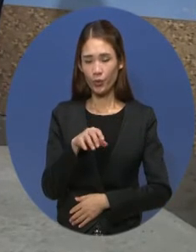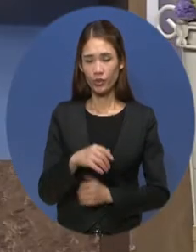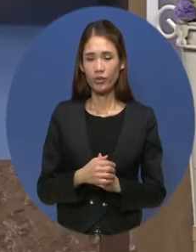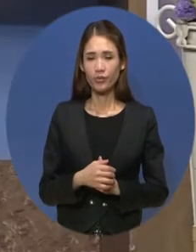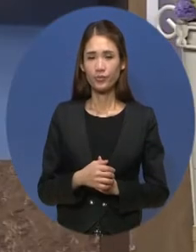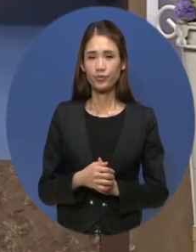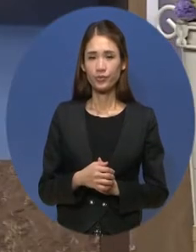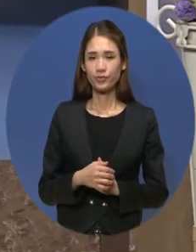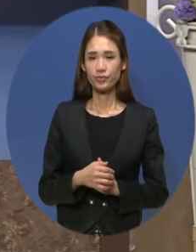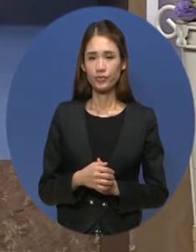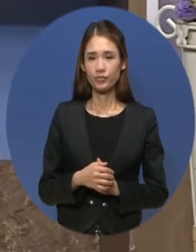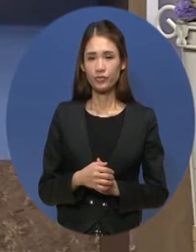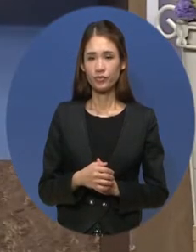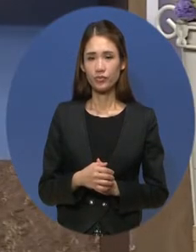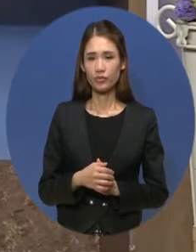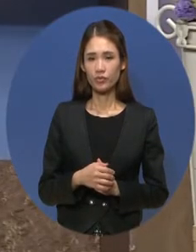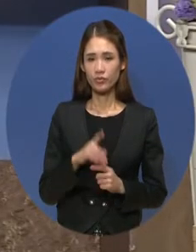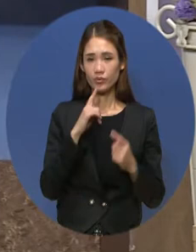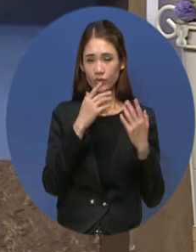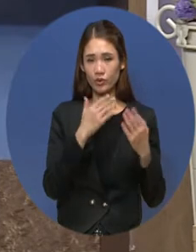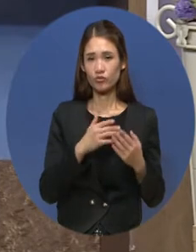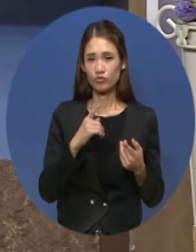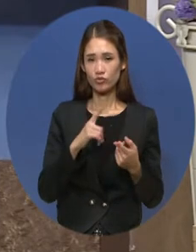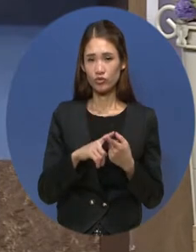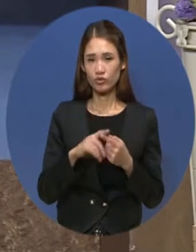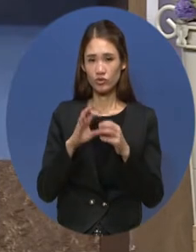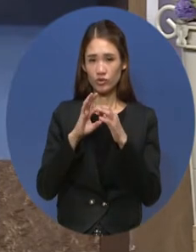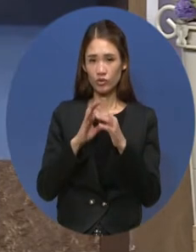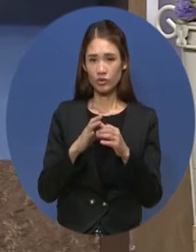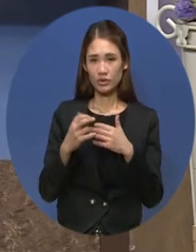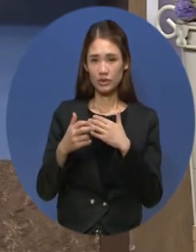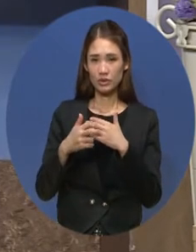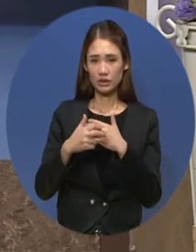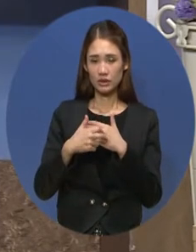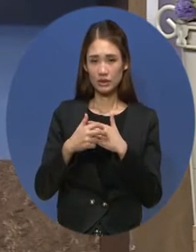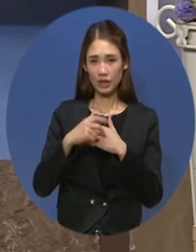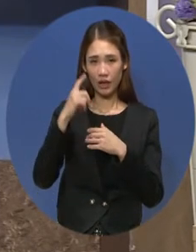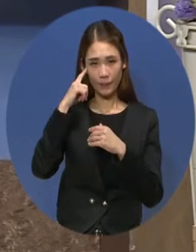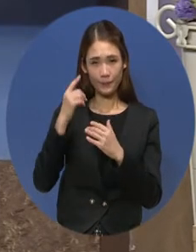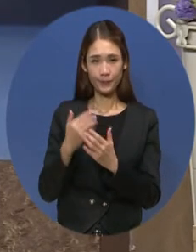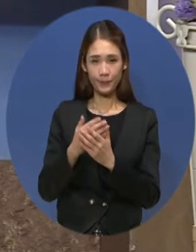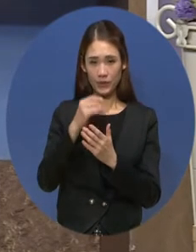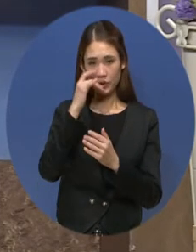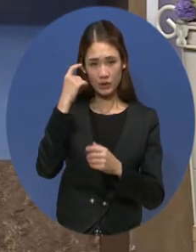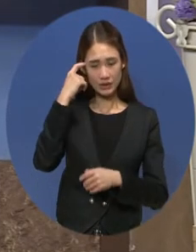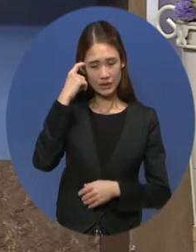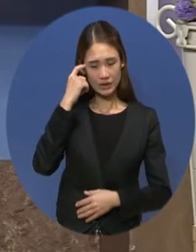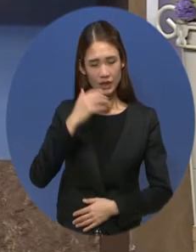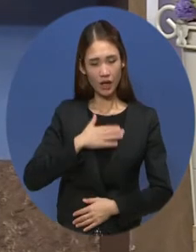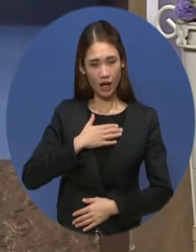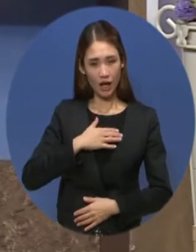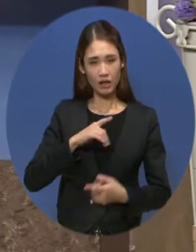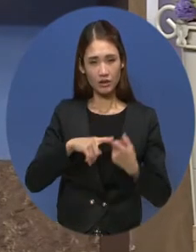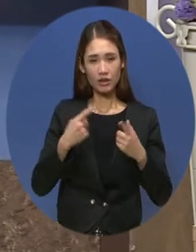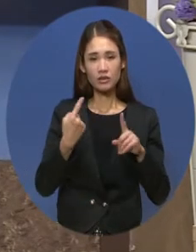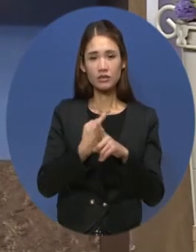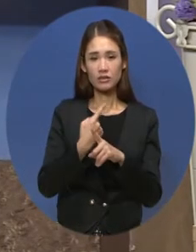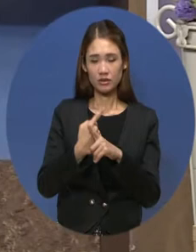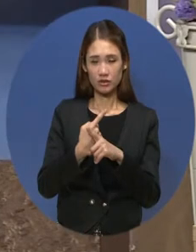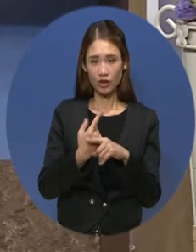있겠는데요 그런데 말씀해주신 것처럼 계속해서 이제 의학 발달 도 이루어지고 있고 또 장애인 시리게 대한 개선도